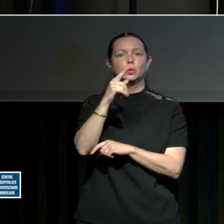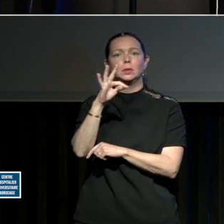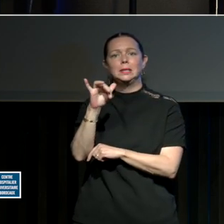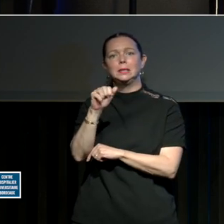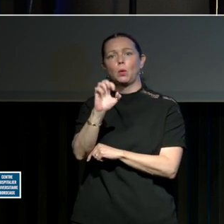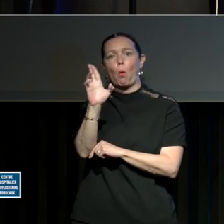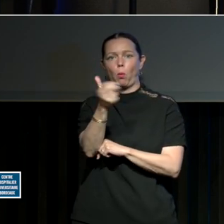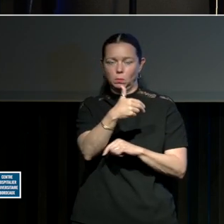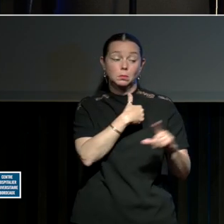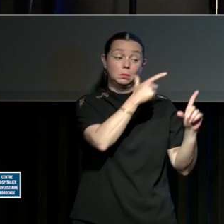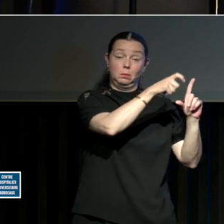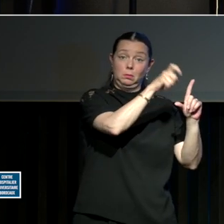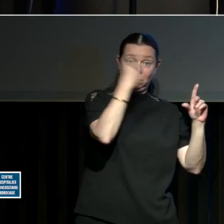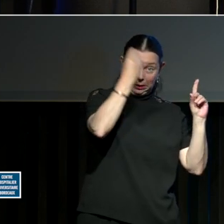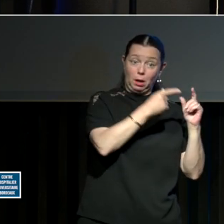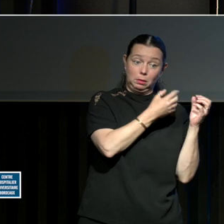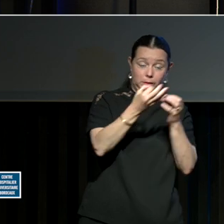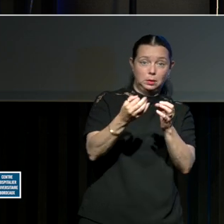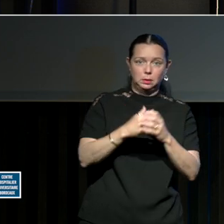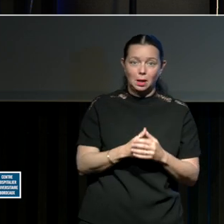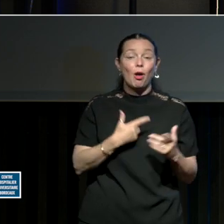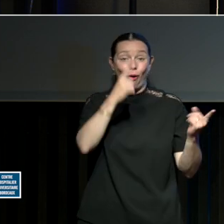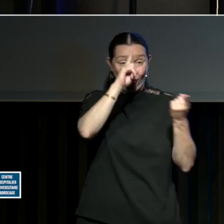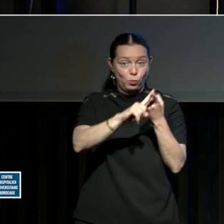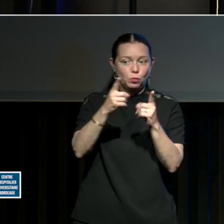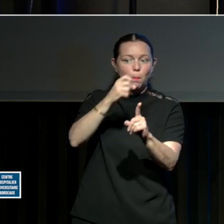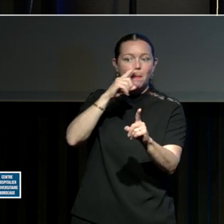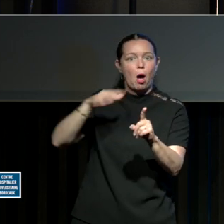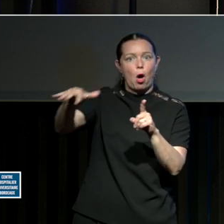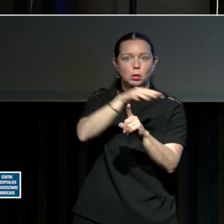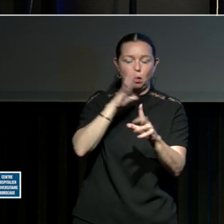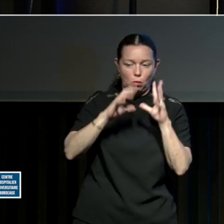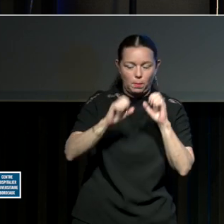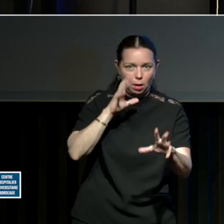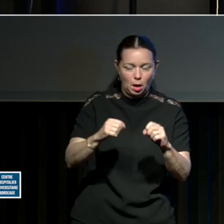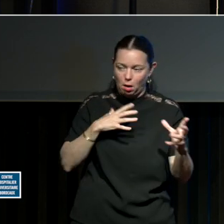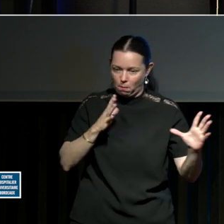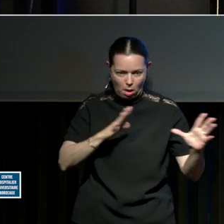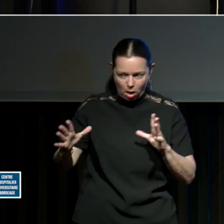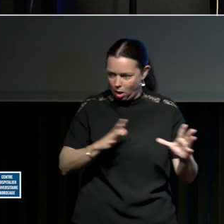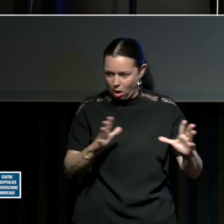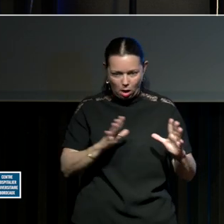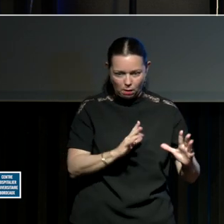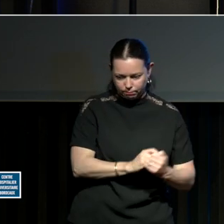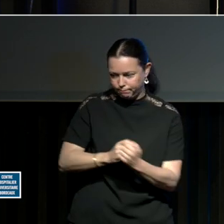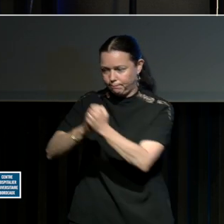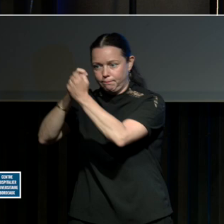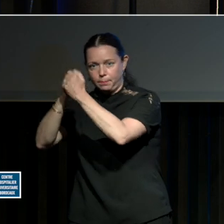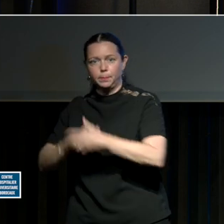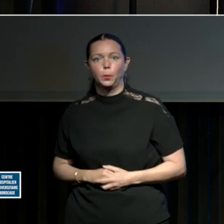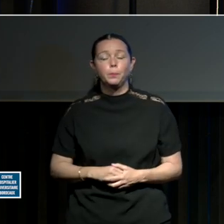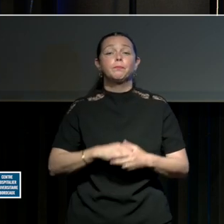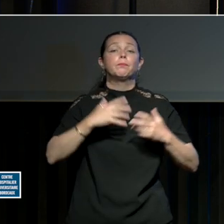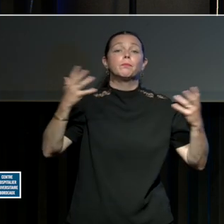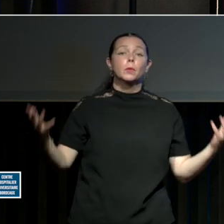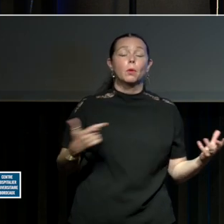et qui a l'intérêt de pouvoir donner aux parents des repères. Si on veut un peu synthétiser ces recommandations, ce qu'il faut retenir,